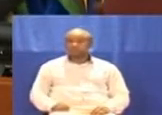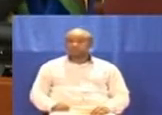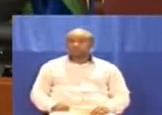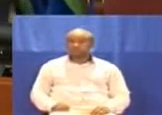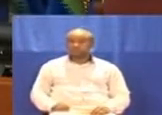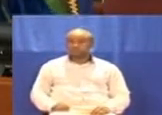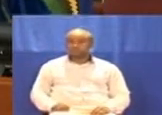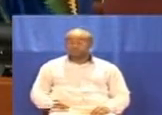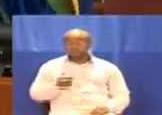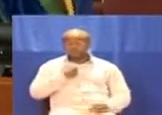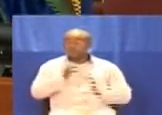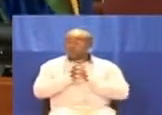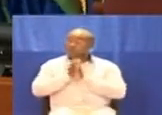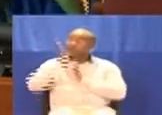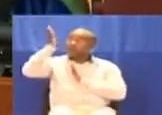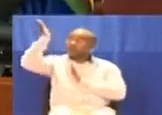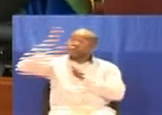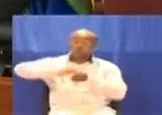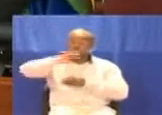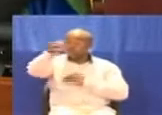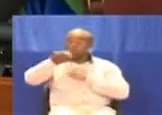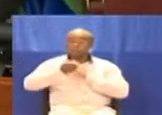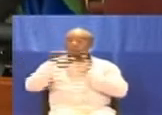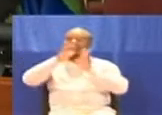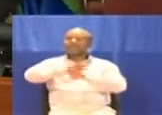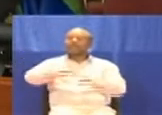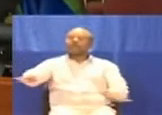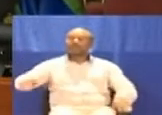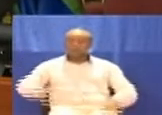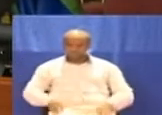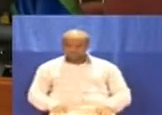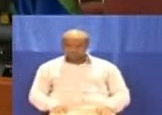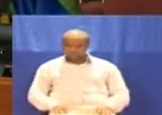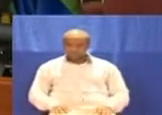Ni tuombe Mungu tu turudi hapa salama.